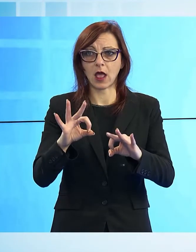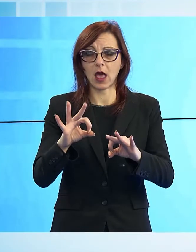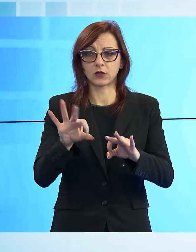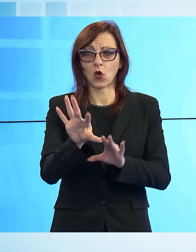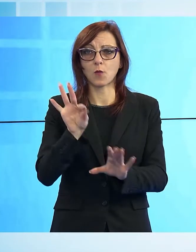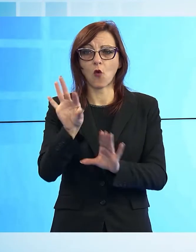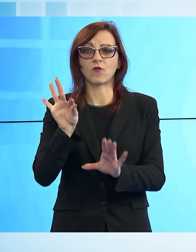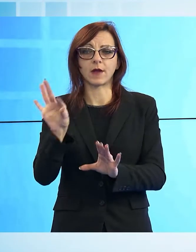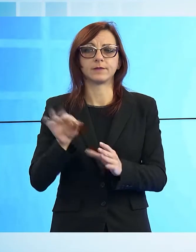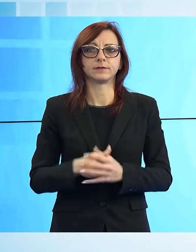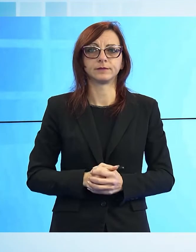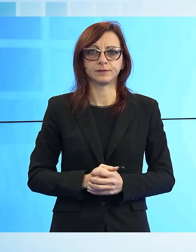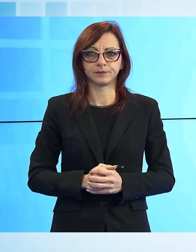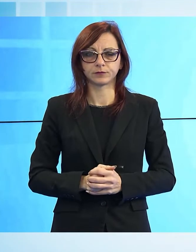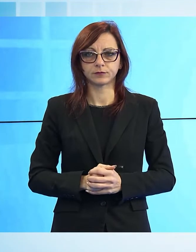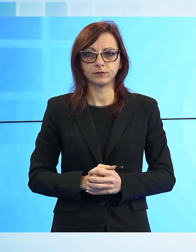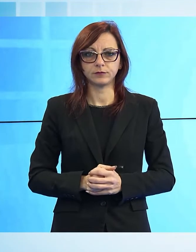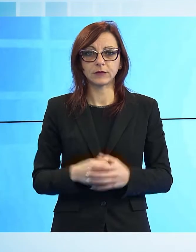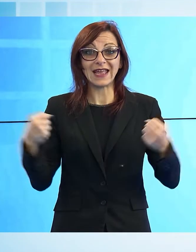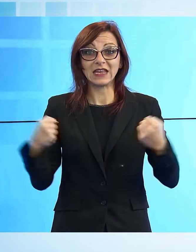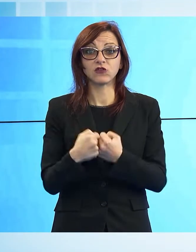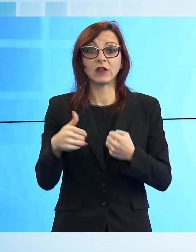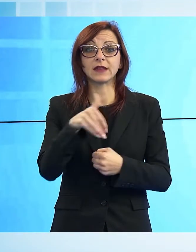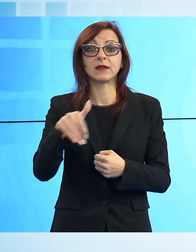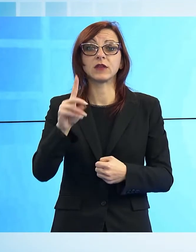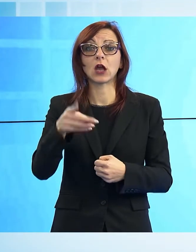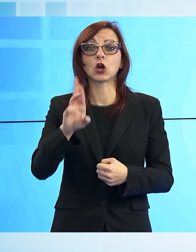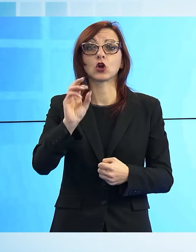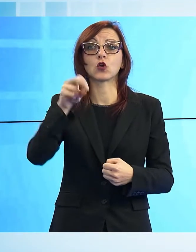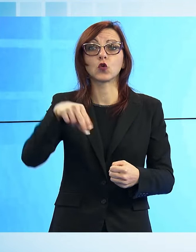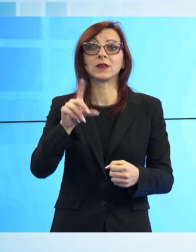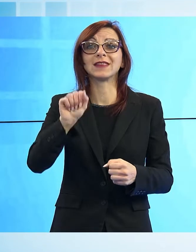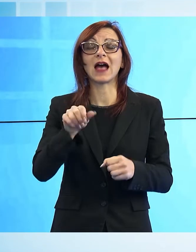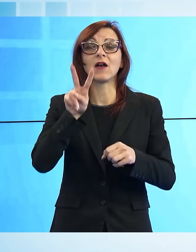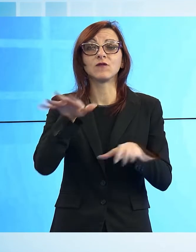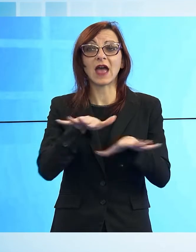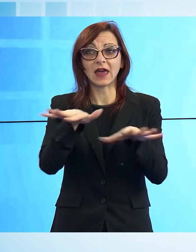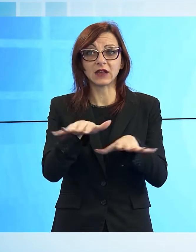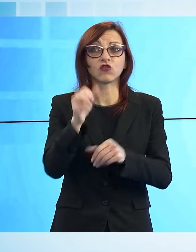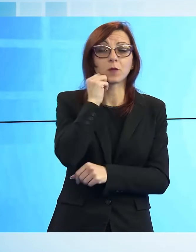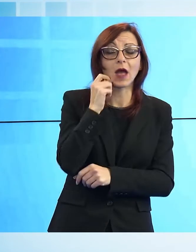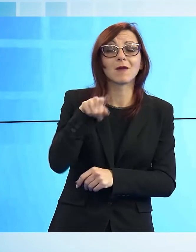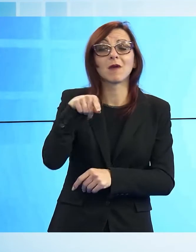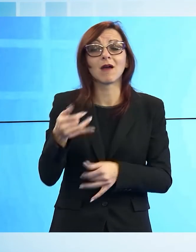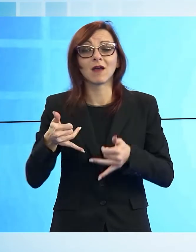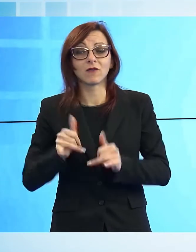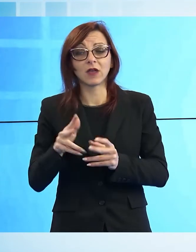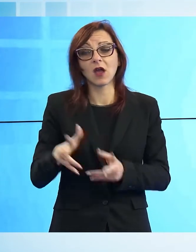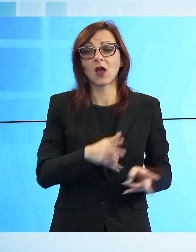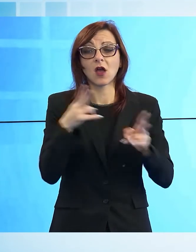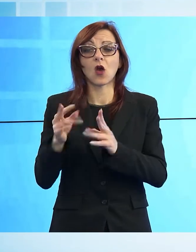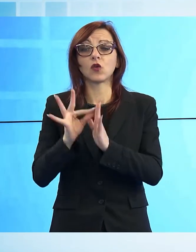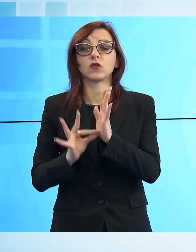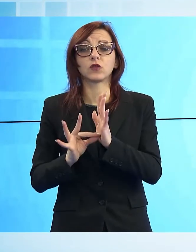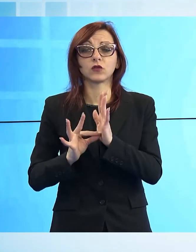Passiamo alla cronaca, incidente in via della Gronda a Viareggio, madre e figlia trasportate all'ospedale in codice rosso.